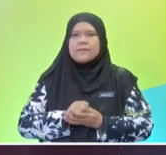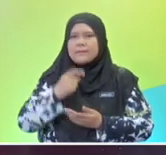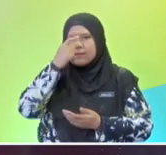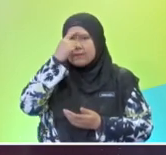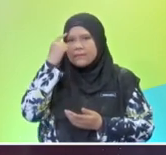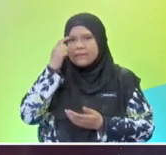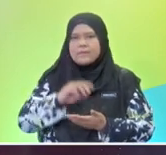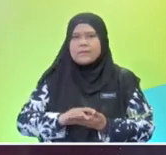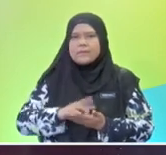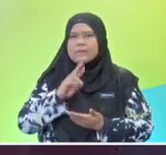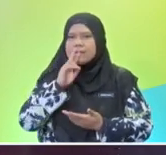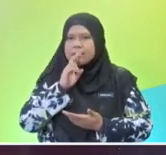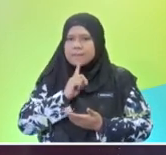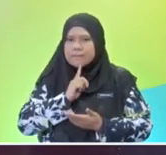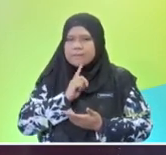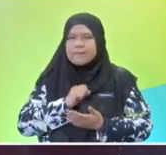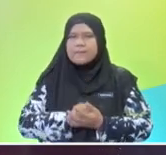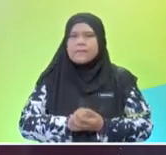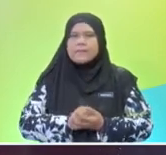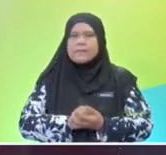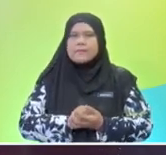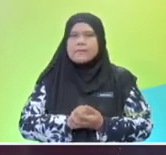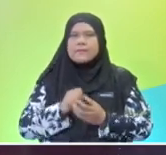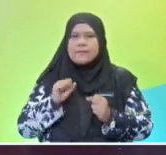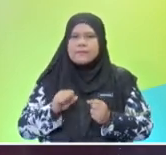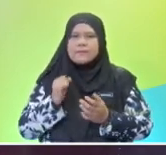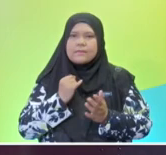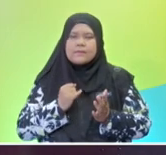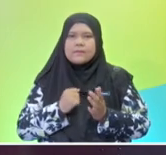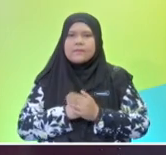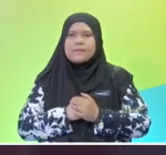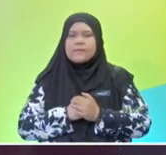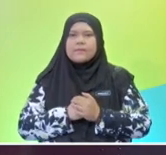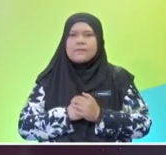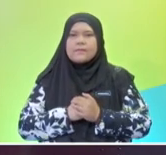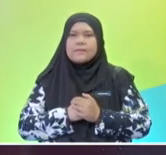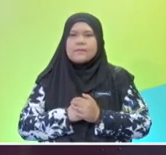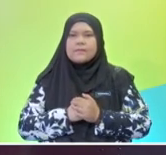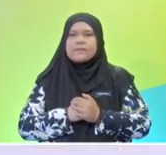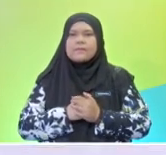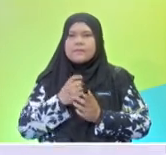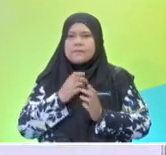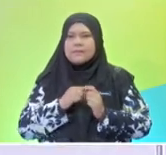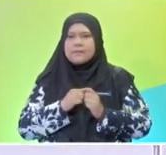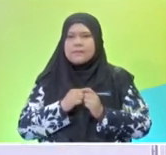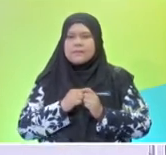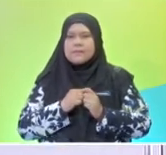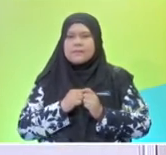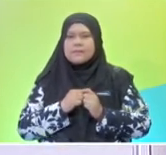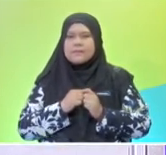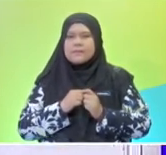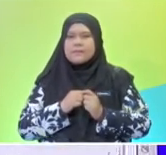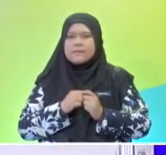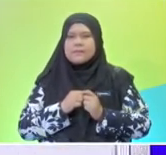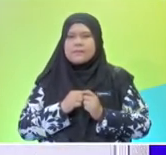Ada merah. Baik, saya akan lukiskan dulu. Okey. Keluarga bahagia. Saya tahu apa saya nak lukis. Kita kena ada